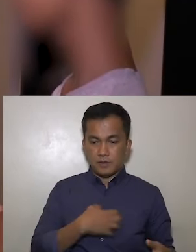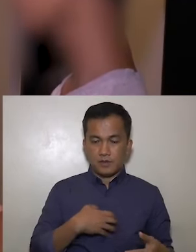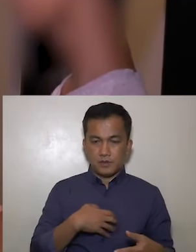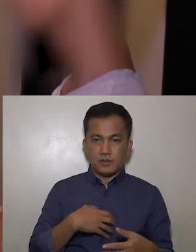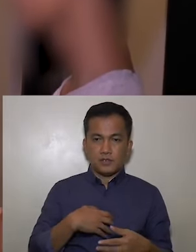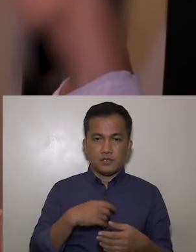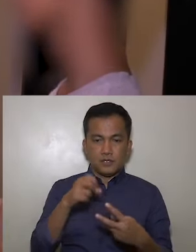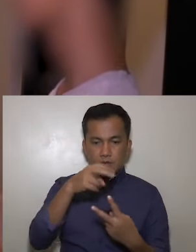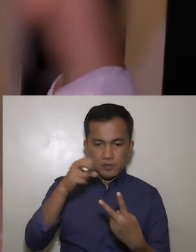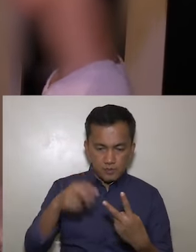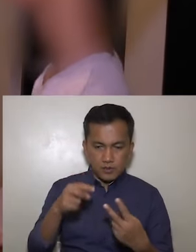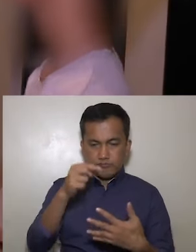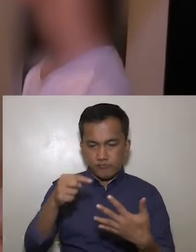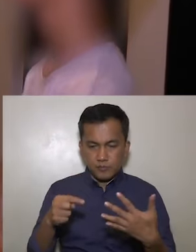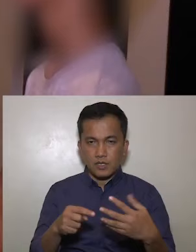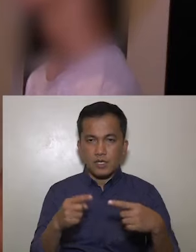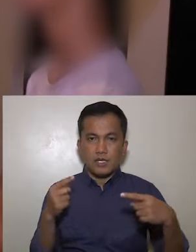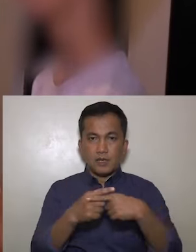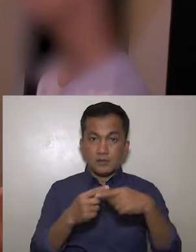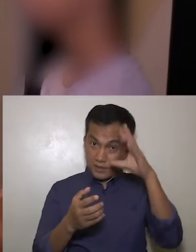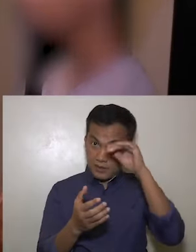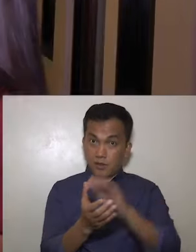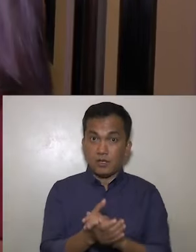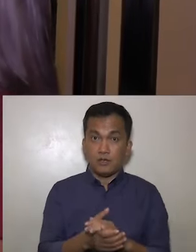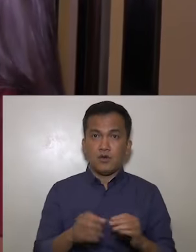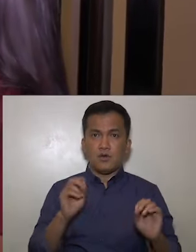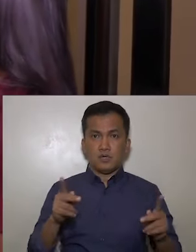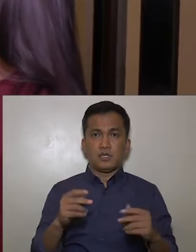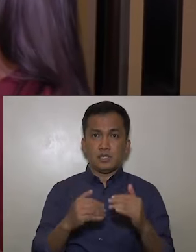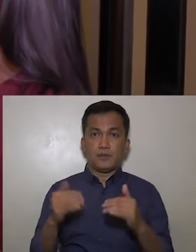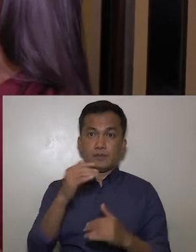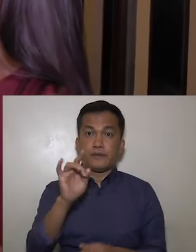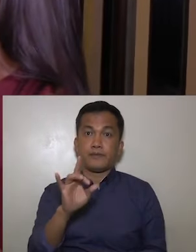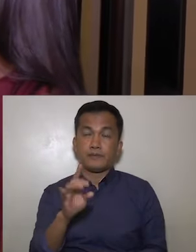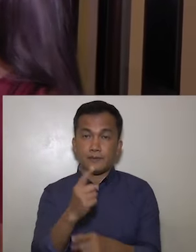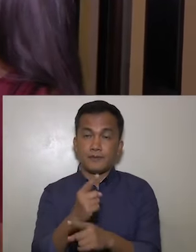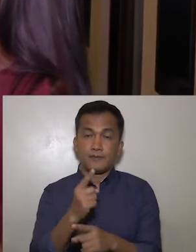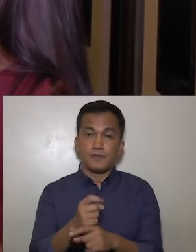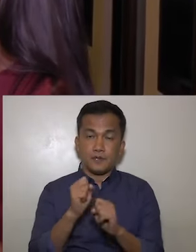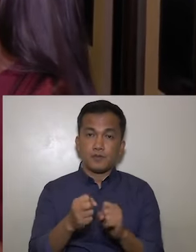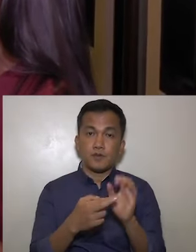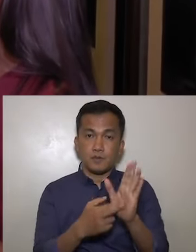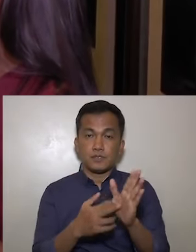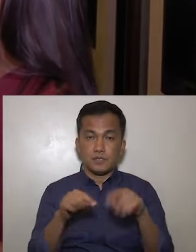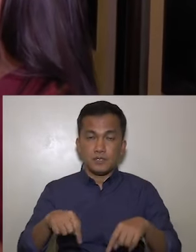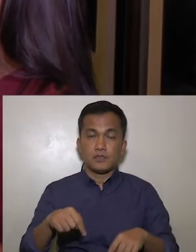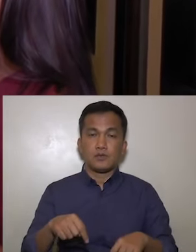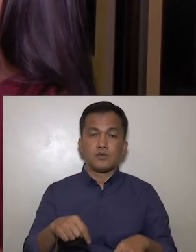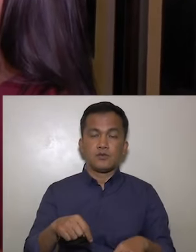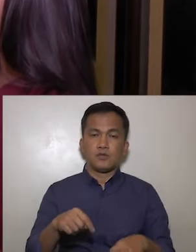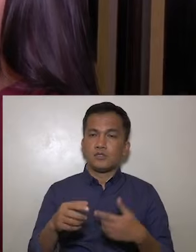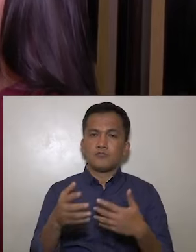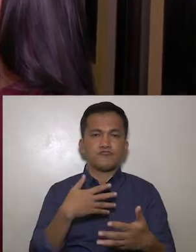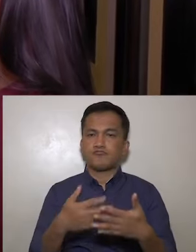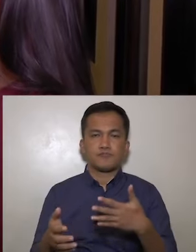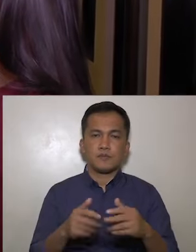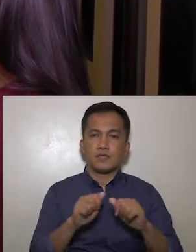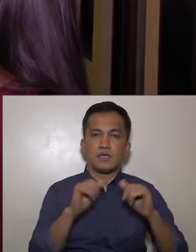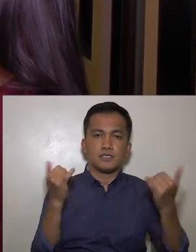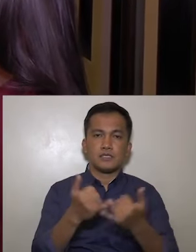ng complaint, infidelity at kung ano-ano pa laban kay Mister. Okay naman po, dalampas na siyang 18, tama? Pwede na po siya mag-represent sa inyo dito sa